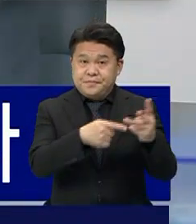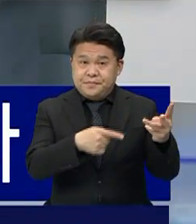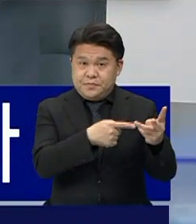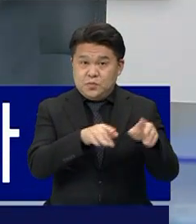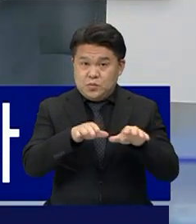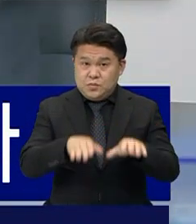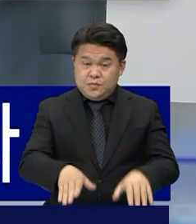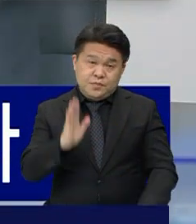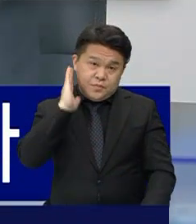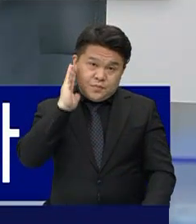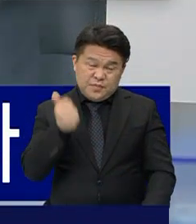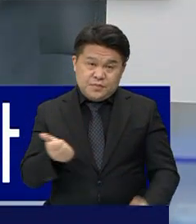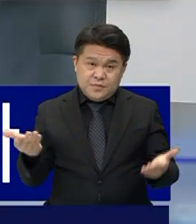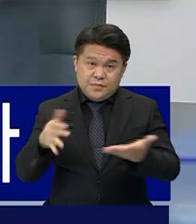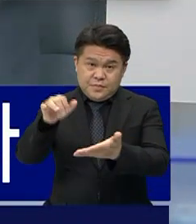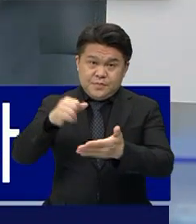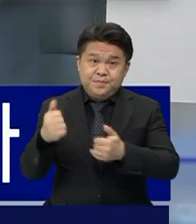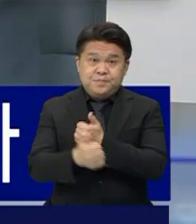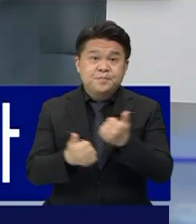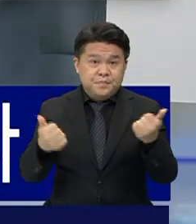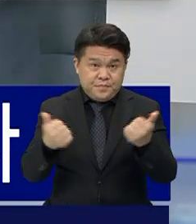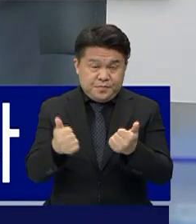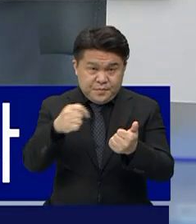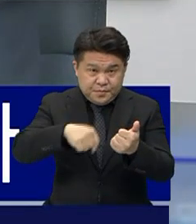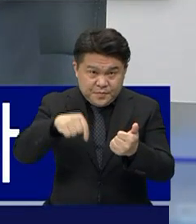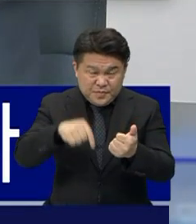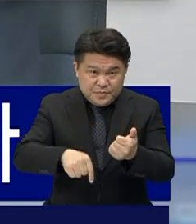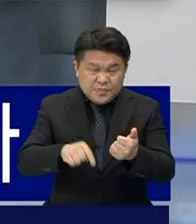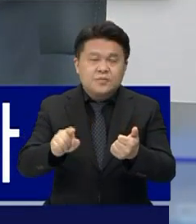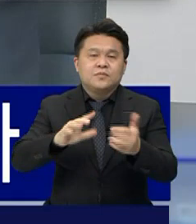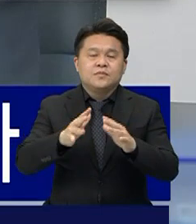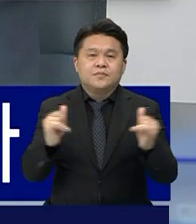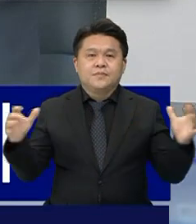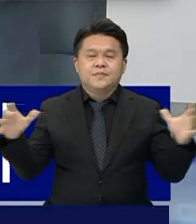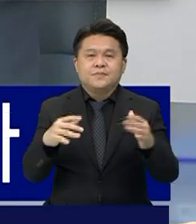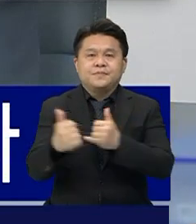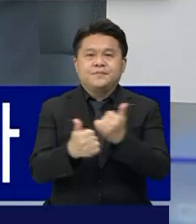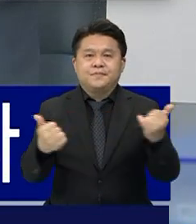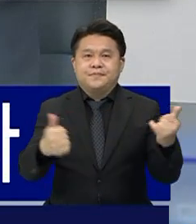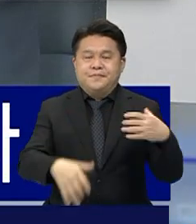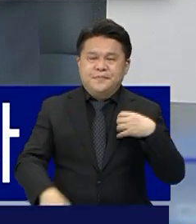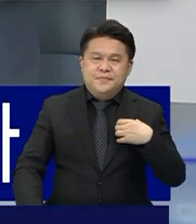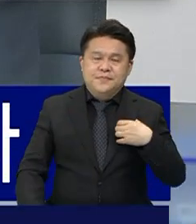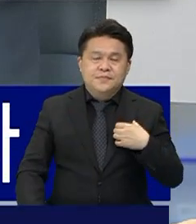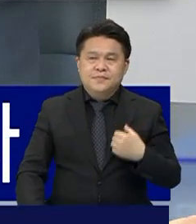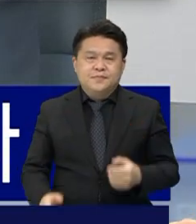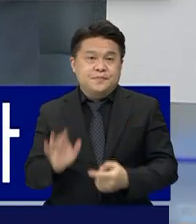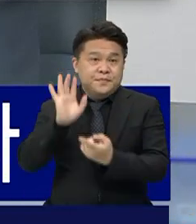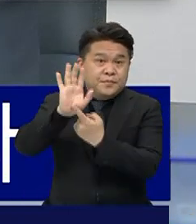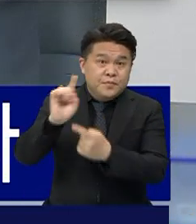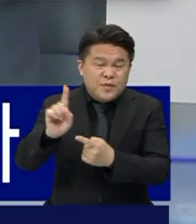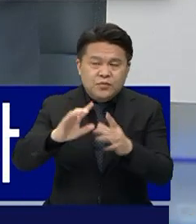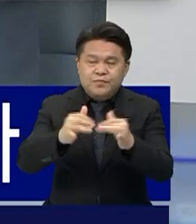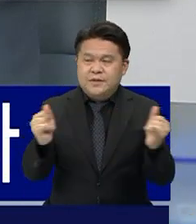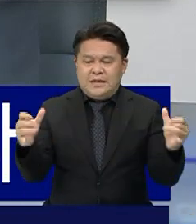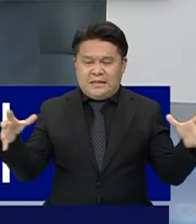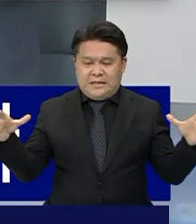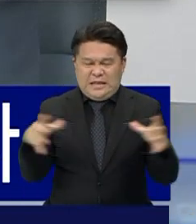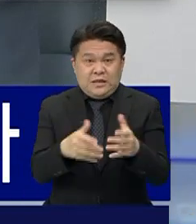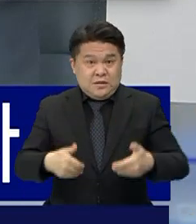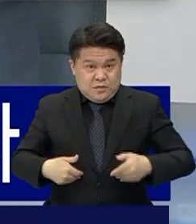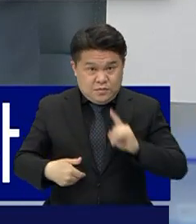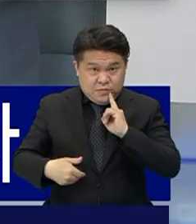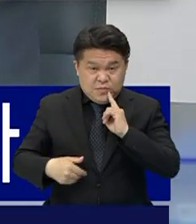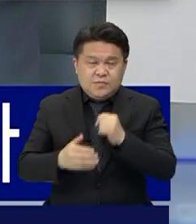윤석열 대통령 당선인은 오늘 인수위 국민통합위원회 회의를 직접 주재하면서 국민통합을 강조했습니다. 윤 당선인은